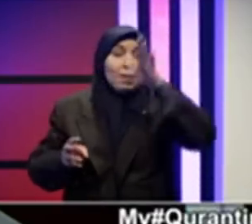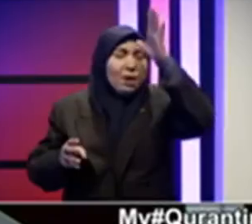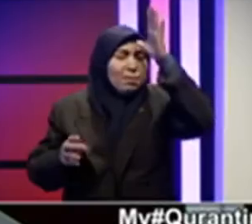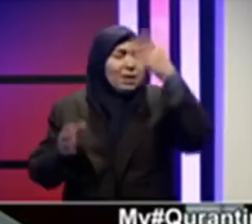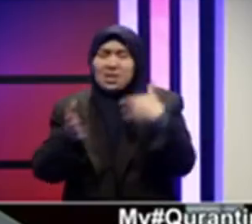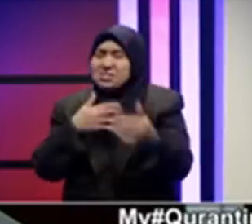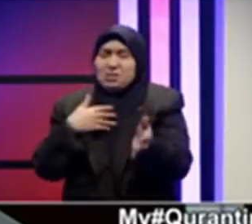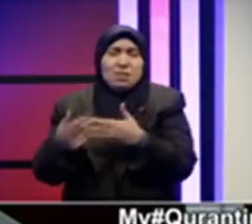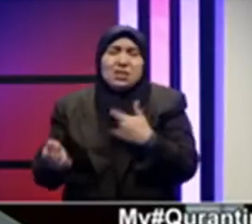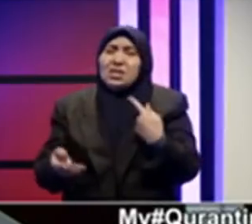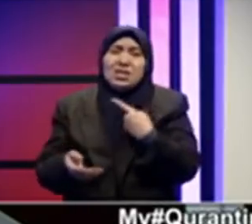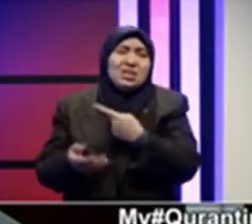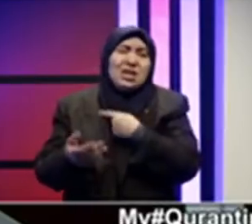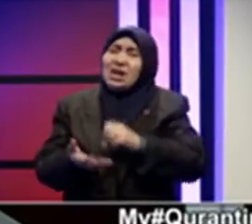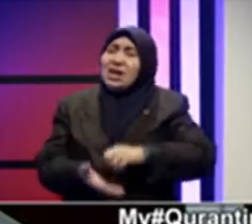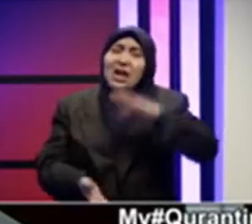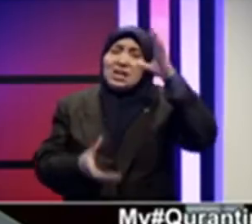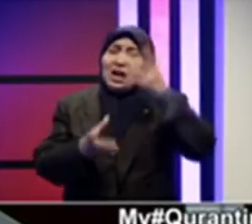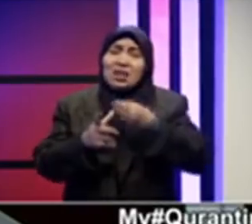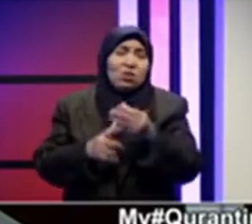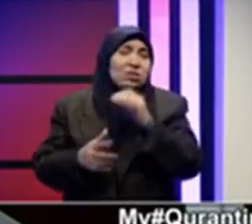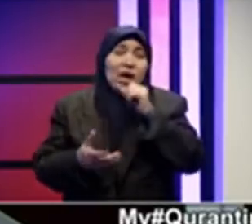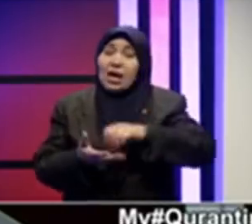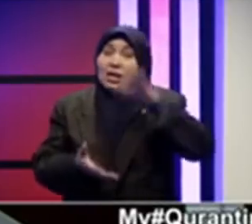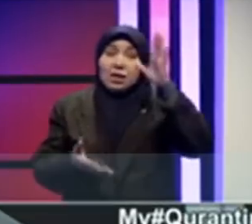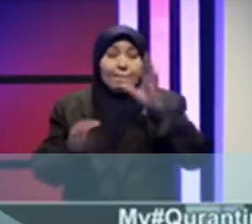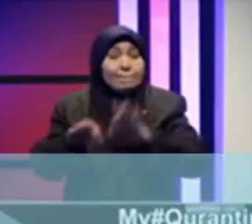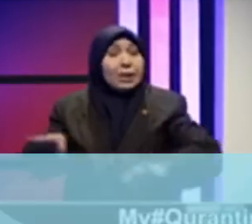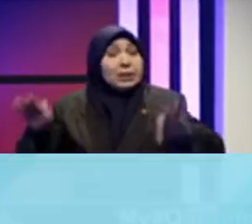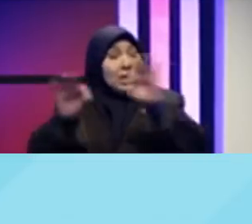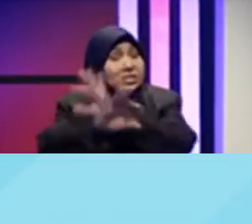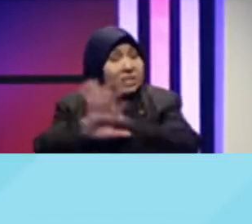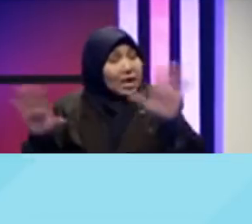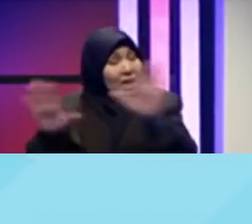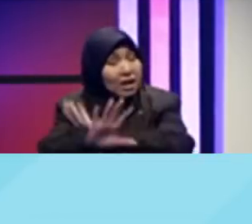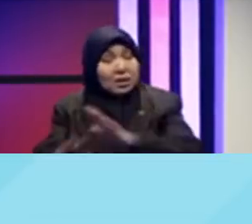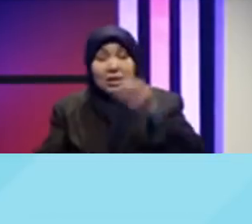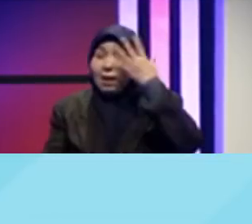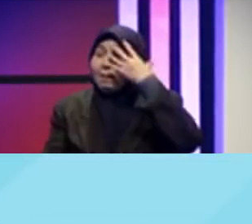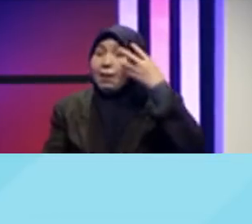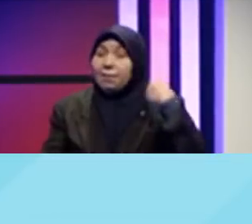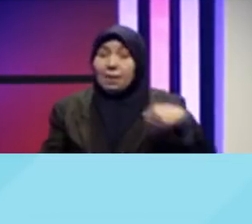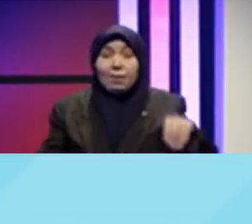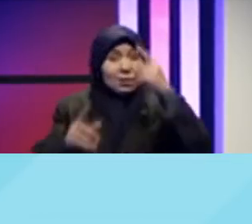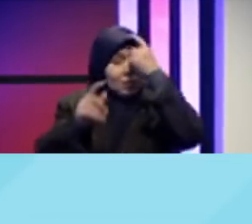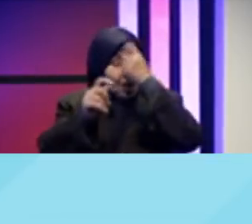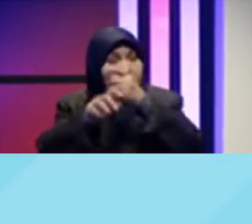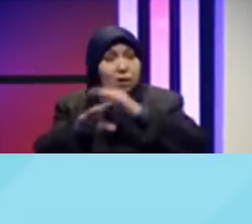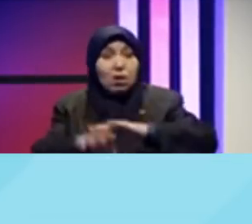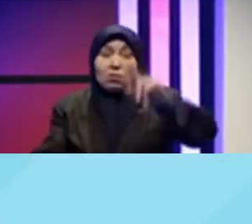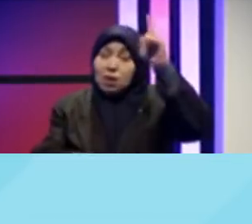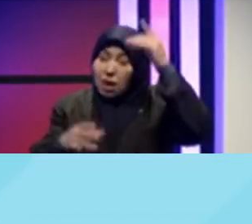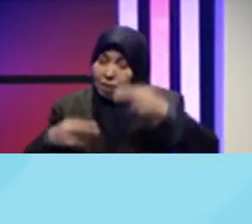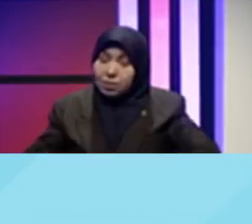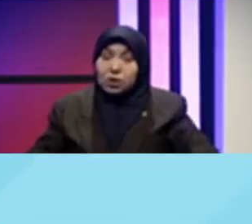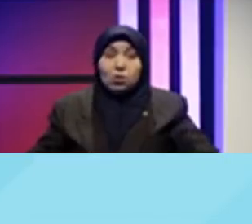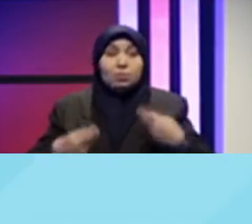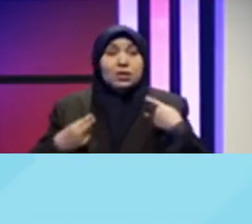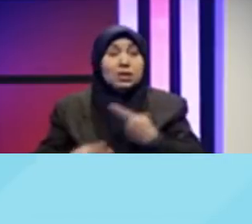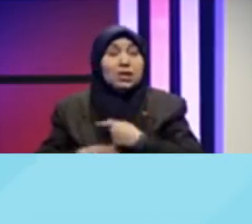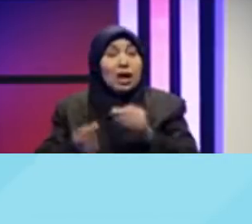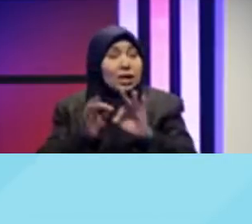kita ada kaya ke tak kaya, yang penting jangan kita abaikan takwa dalam kehidupan kita.